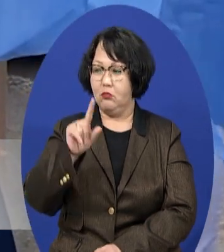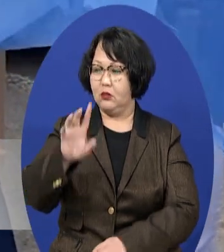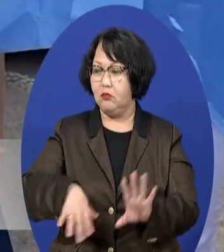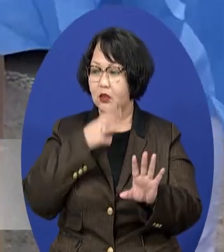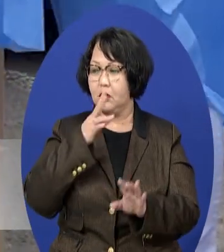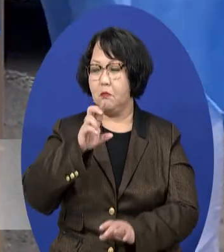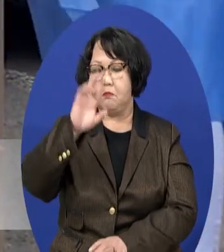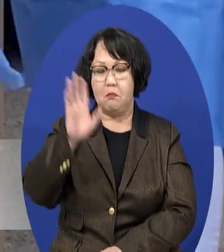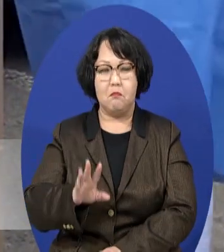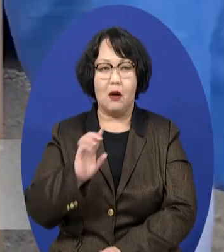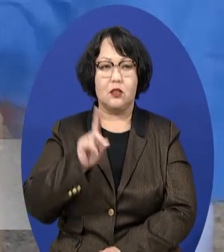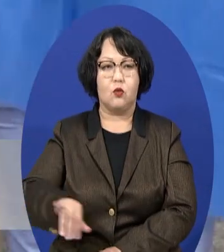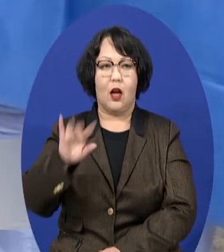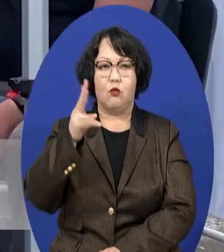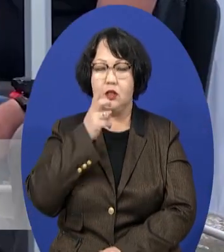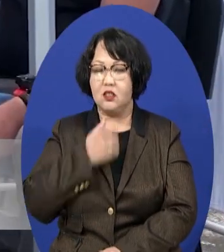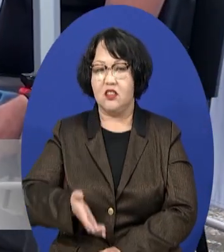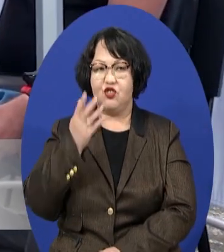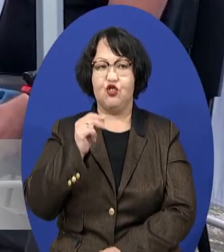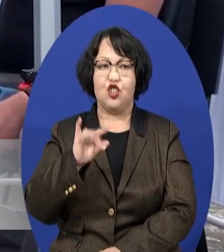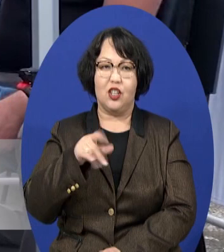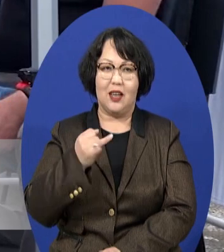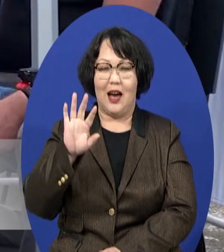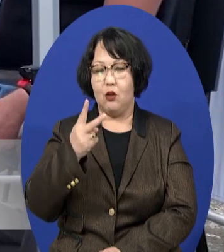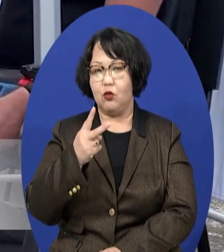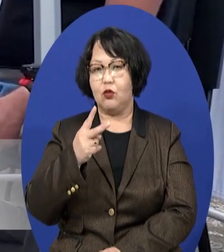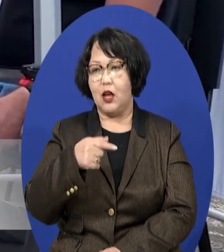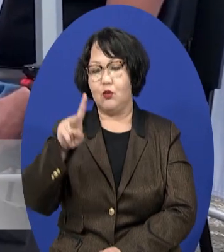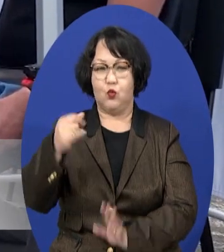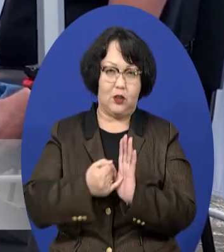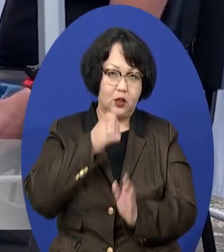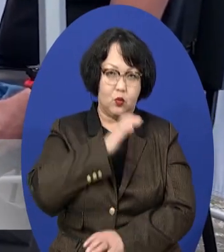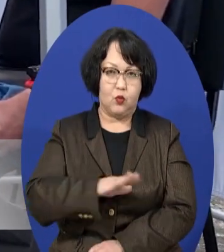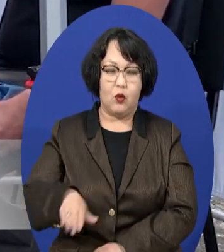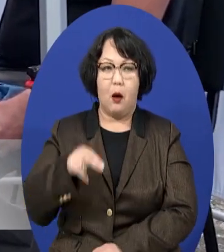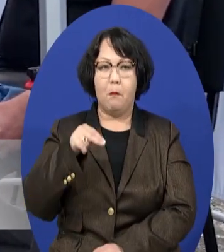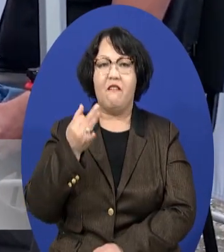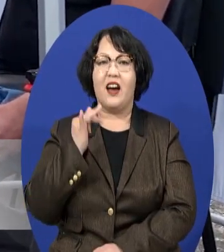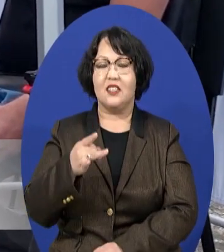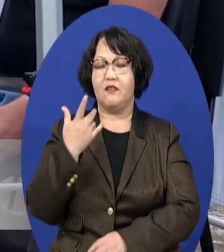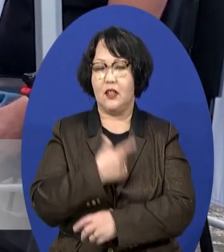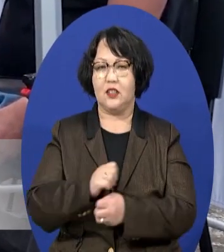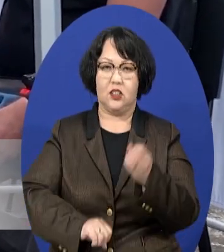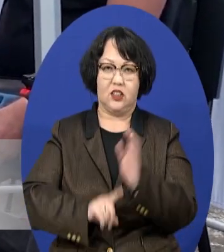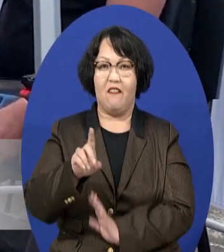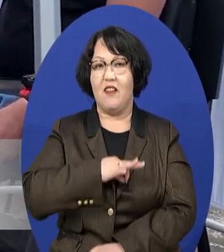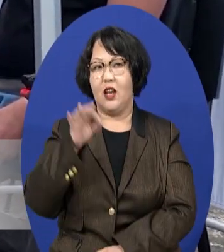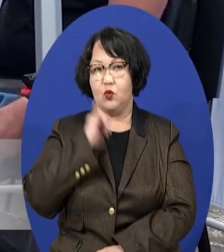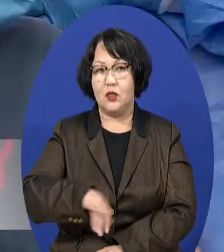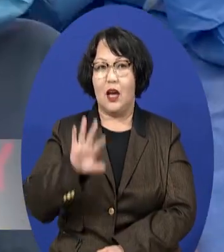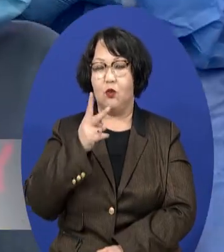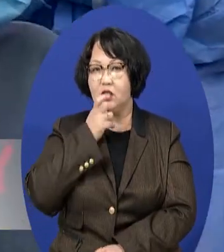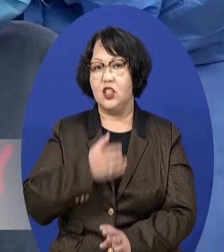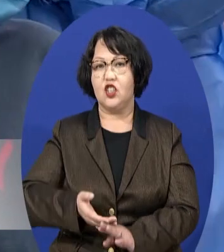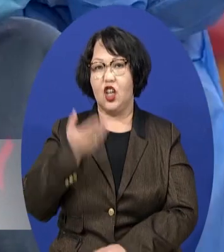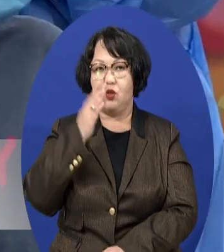улс 12-аас дээш, Чил 12-аас 16 насны хүүхдүүдэд Pfizer вакцинд бол дархлаажуулж эхэлсэн. Франц улс хэд 12-аас дээш